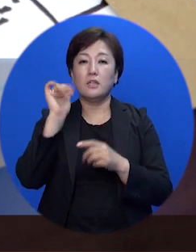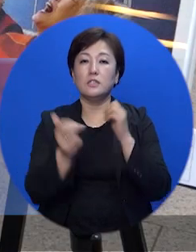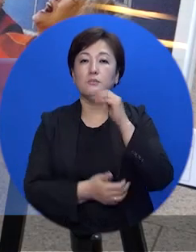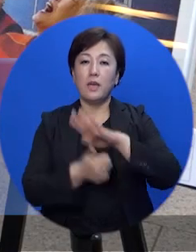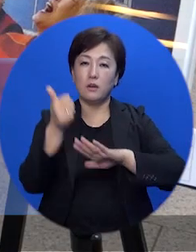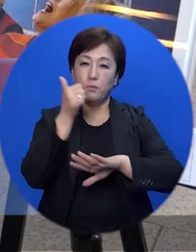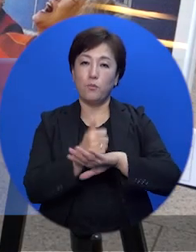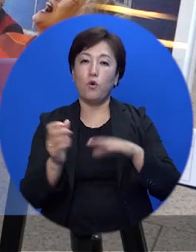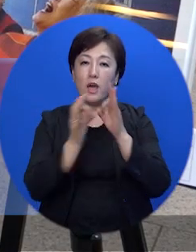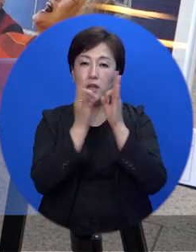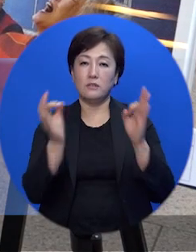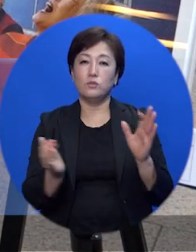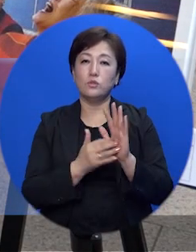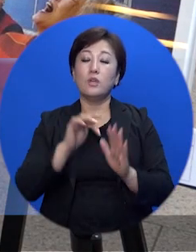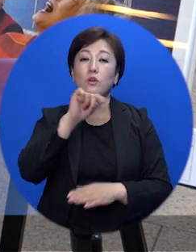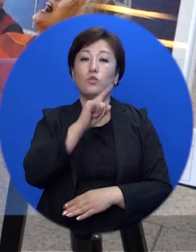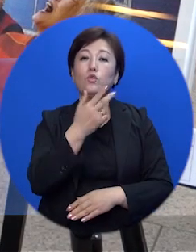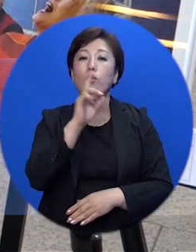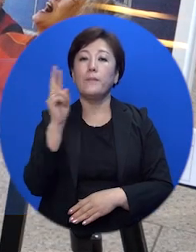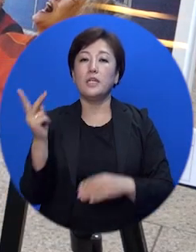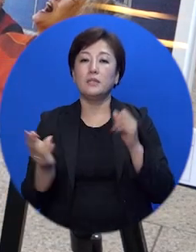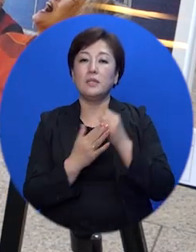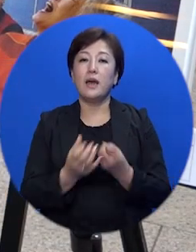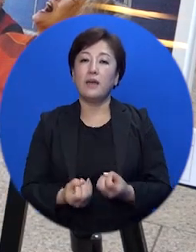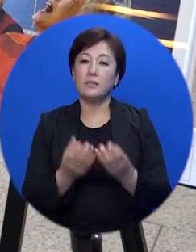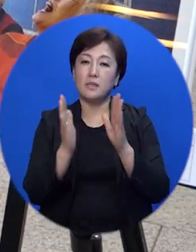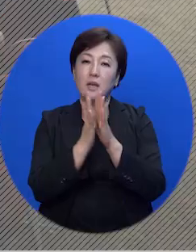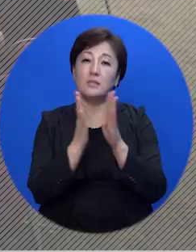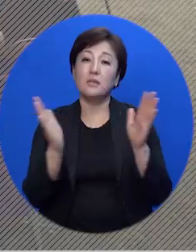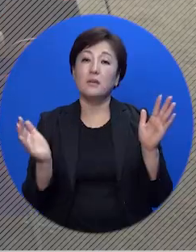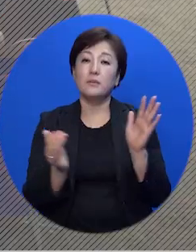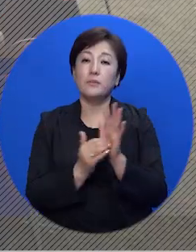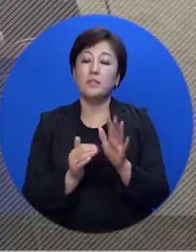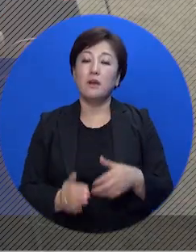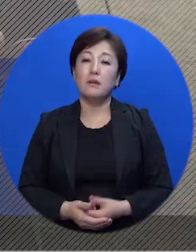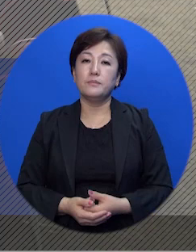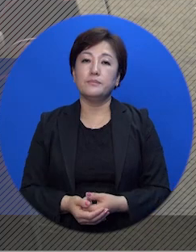설정하고 구군별 릴레이 캠페인을 펼치고 있습니다.